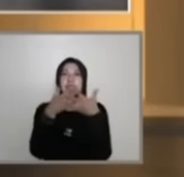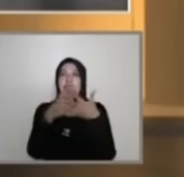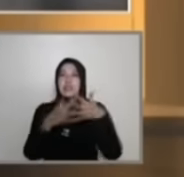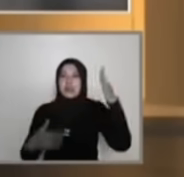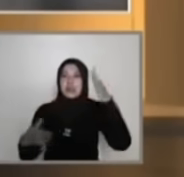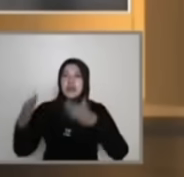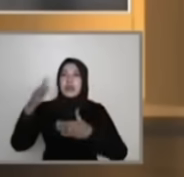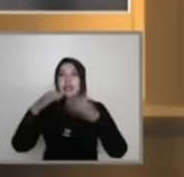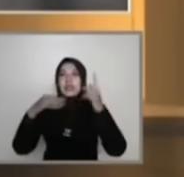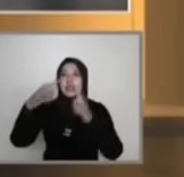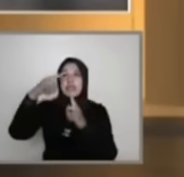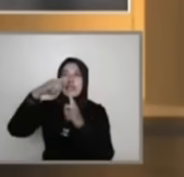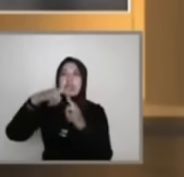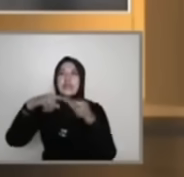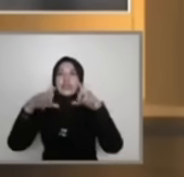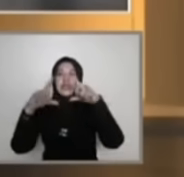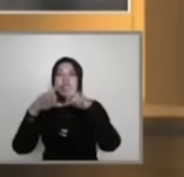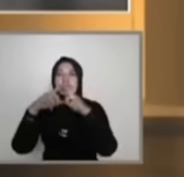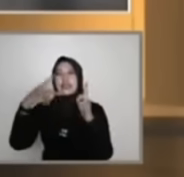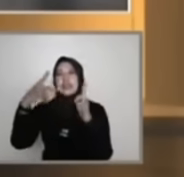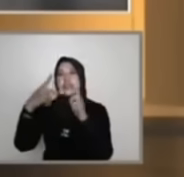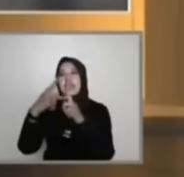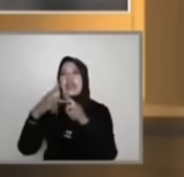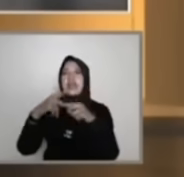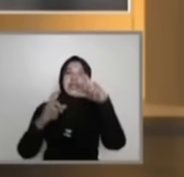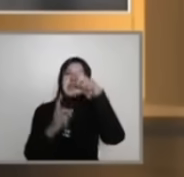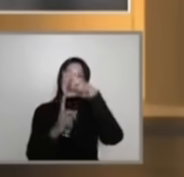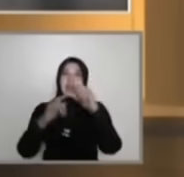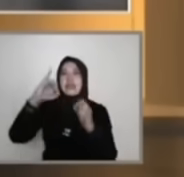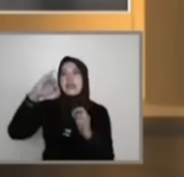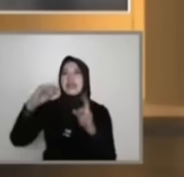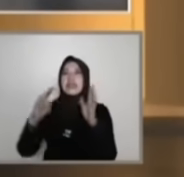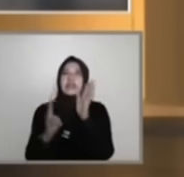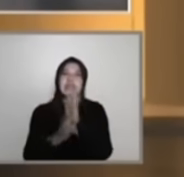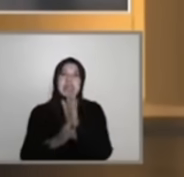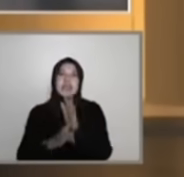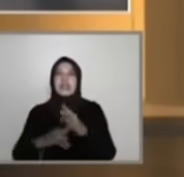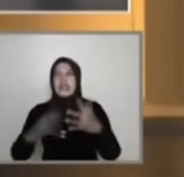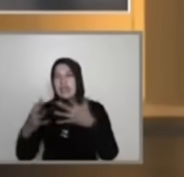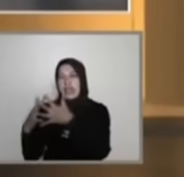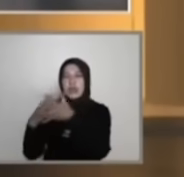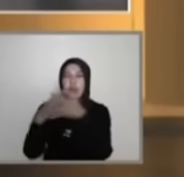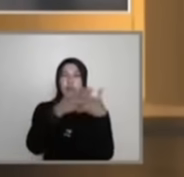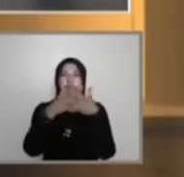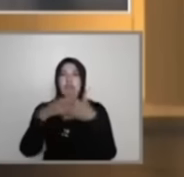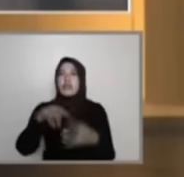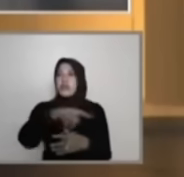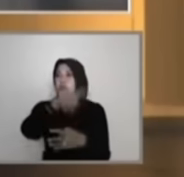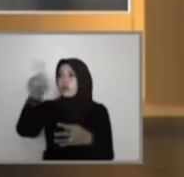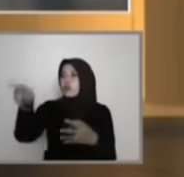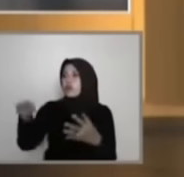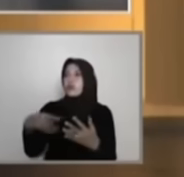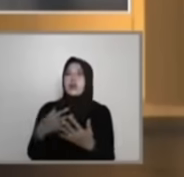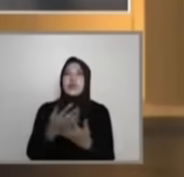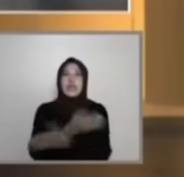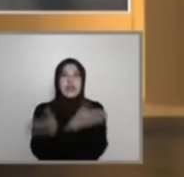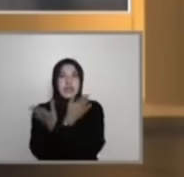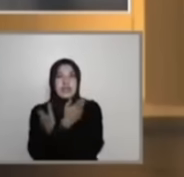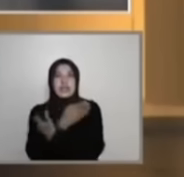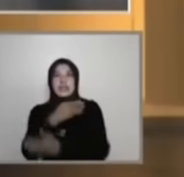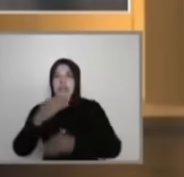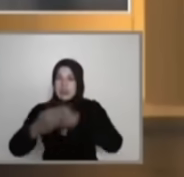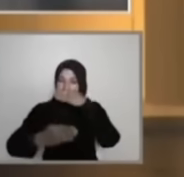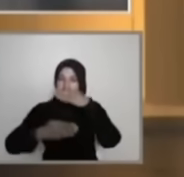kemudian melakukan tahsin Al-Quran di seluruh Aceh. Ini penting karena tentu dengan demikian